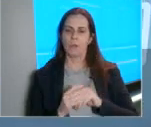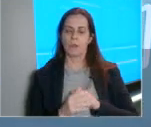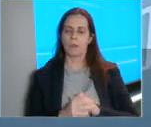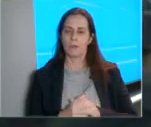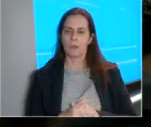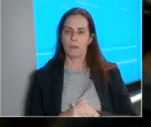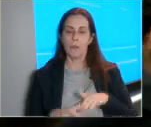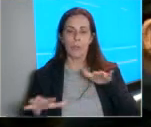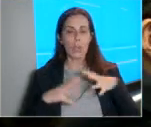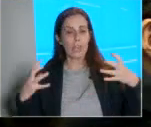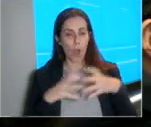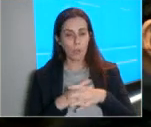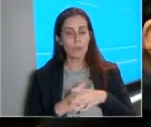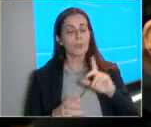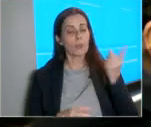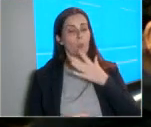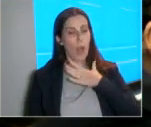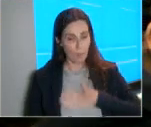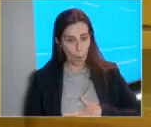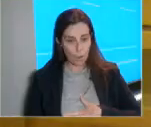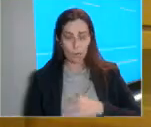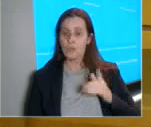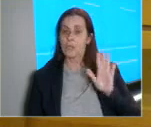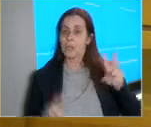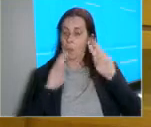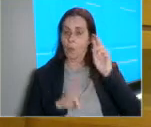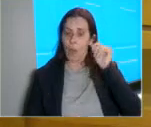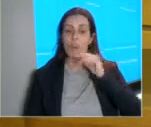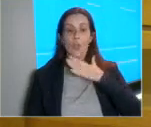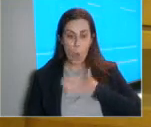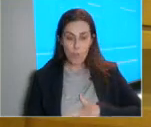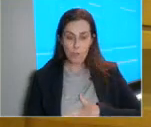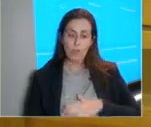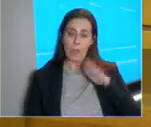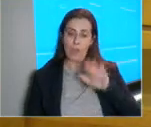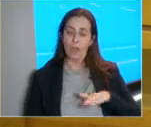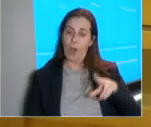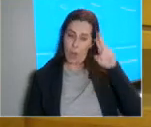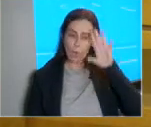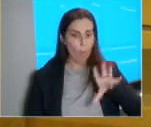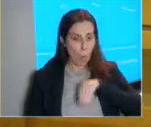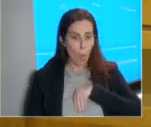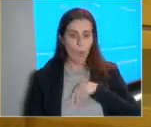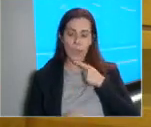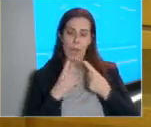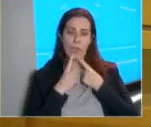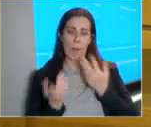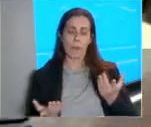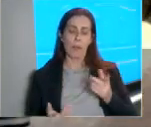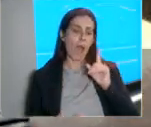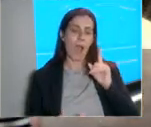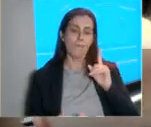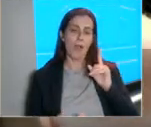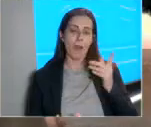והעיקרי. ממשלת אחדות זה רצון העם, זה רצון כחול לבן, ולאחרונה גם הליכוד מוכן לדבר על זה,